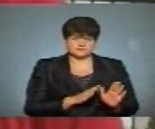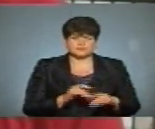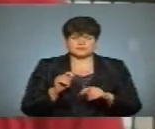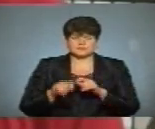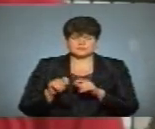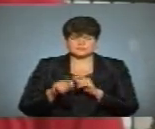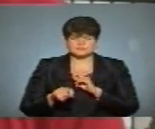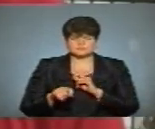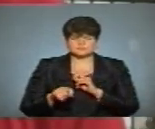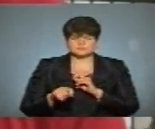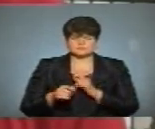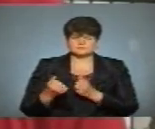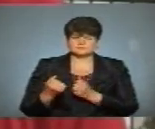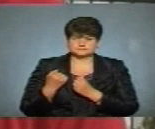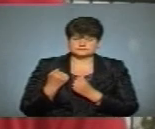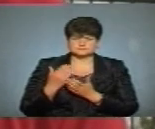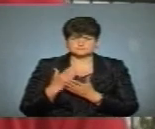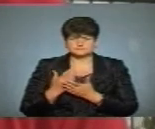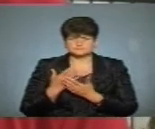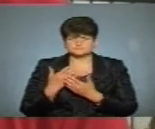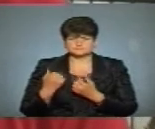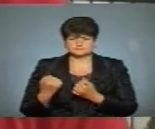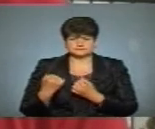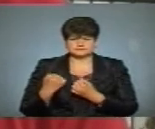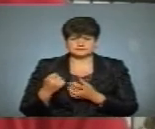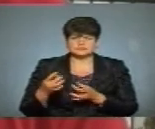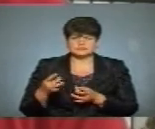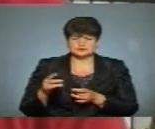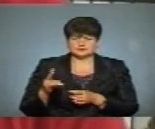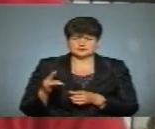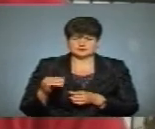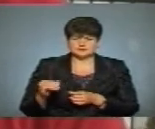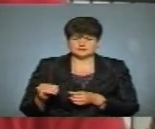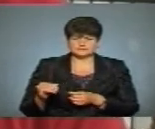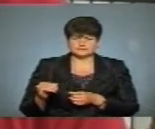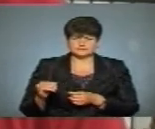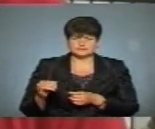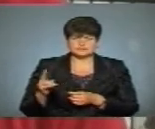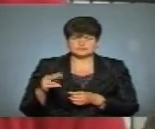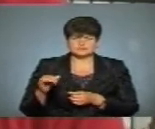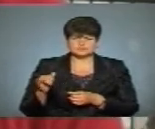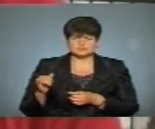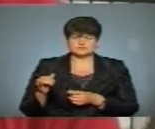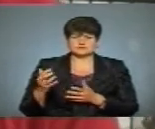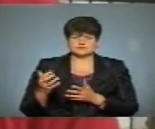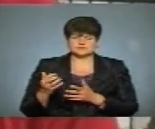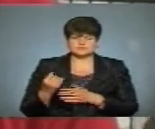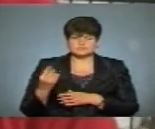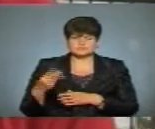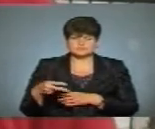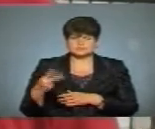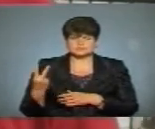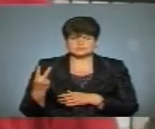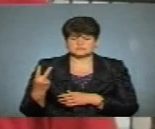дослідженні 907 сироваток на імуноглобуліни класу G виявлено